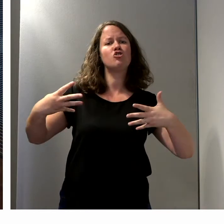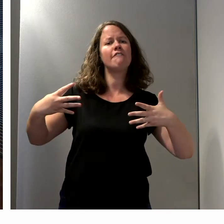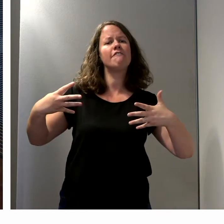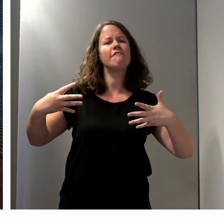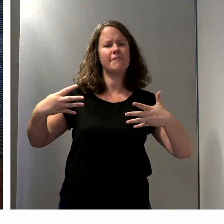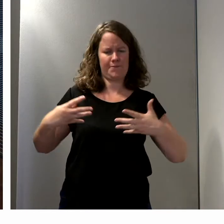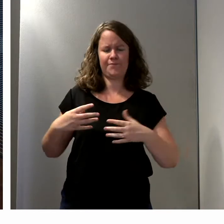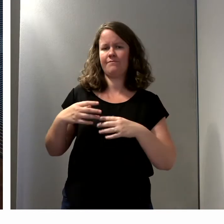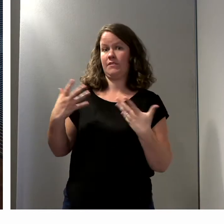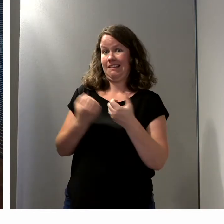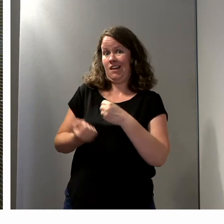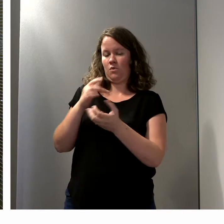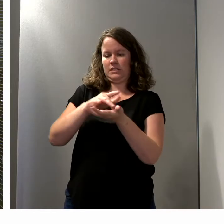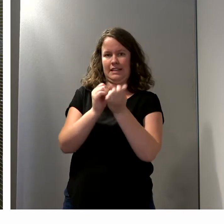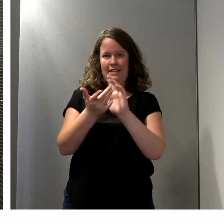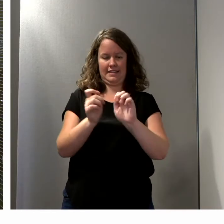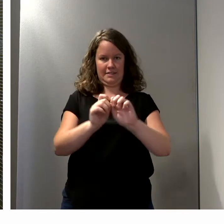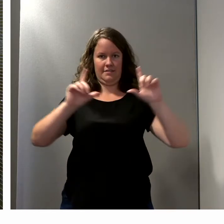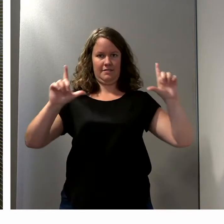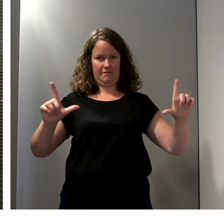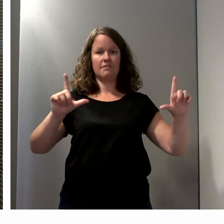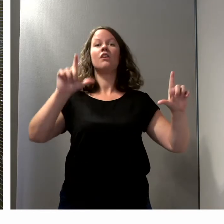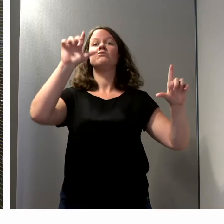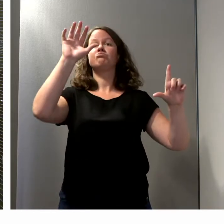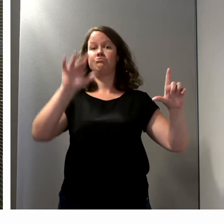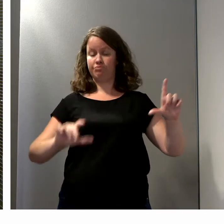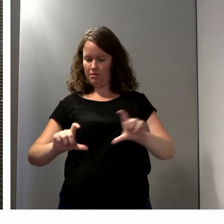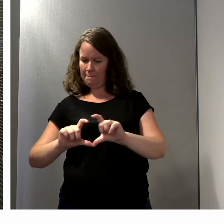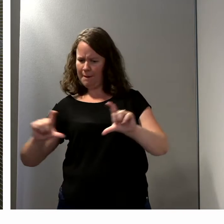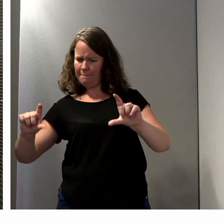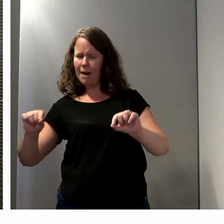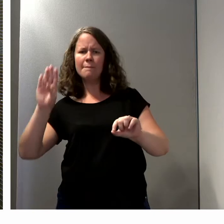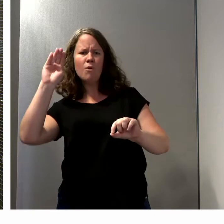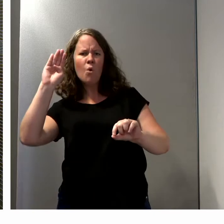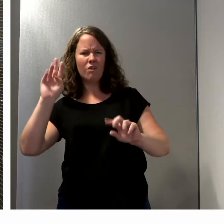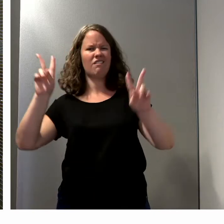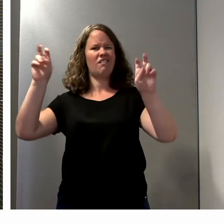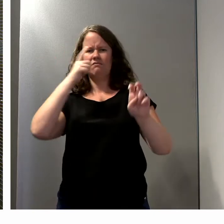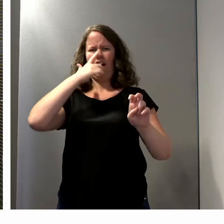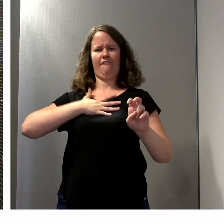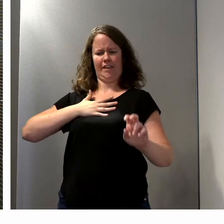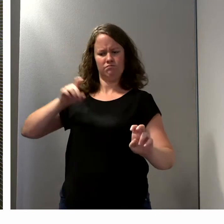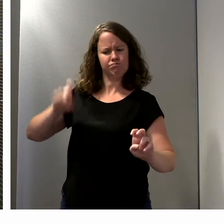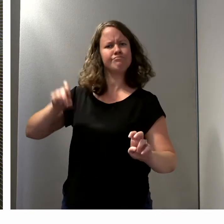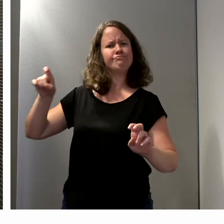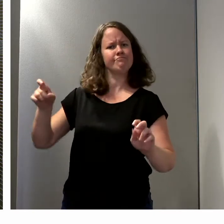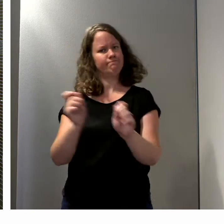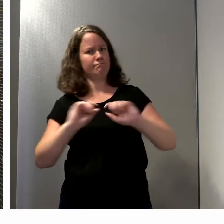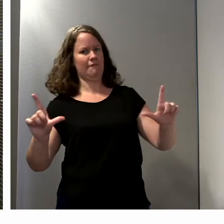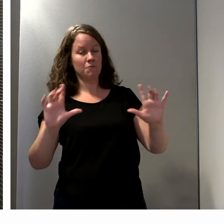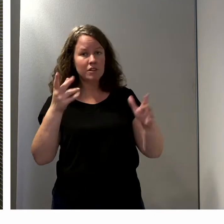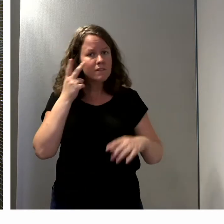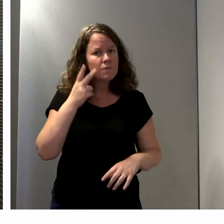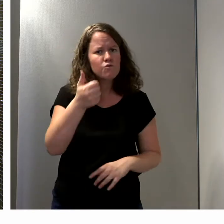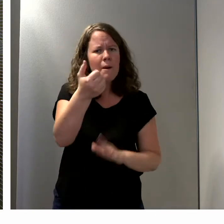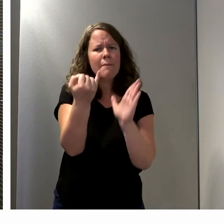Je donne mon avis », qui est un bouton qu'on appose à la fin de chaque démarche administrative. Et vous l'avez peut-être vu cette année en faisant votre déclaration